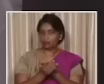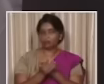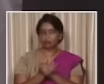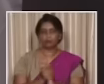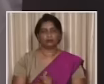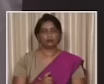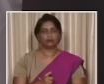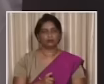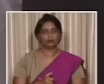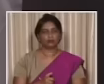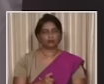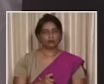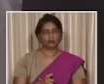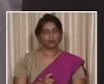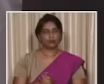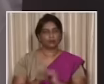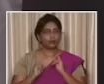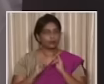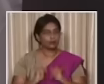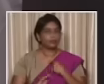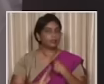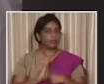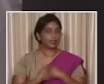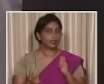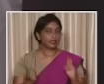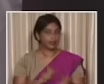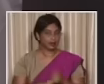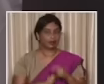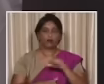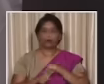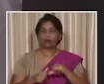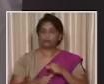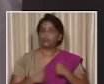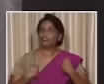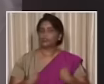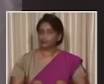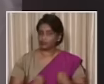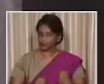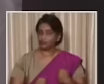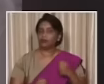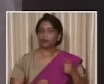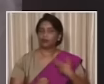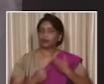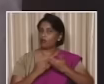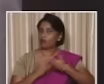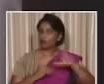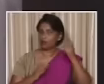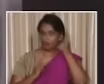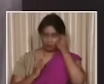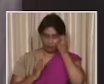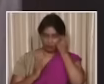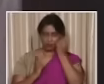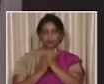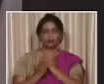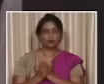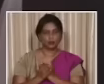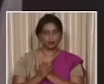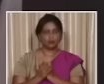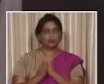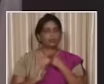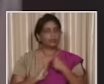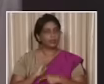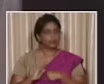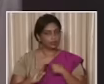වුණේ දූෂිත ශ්‍රී ලංකා ක්‍රිකට් ආයතනයේ සභාපති ඇතුළු නිලධාරී මණ්ඩලය ඉවත් කිරීමේ යෝජනාව.